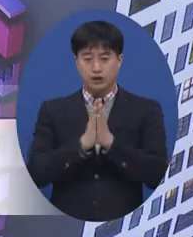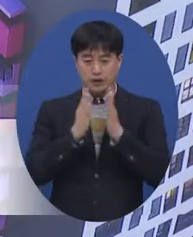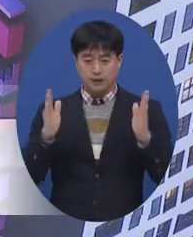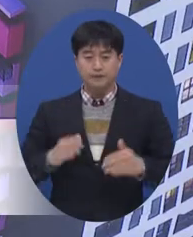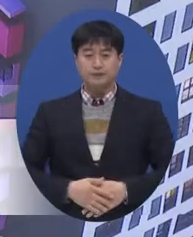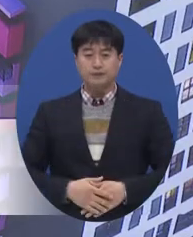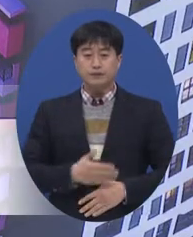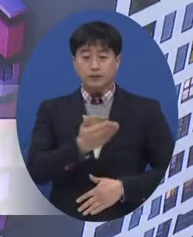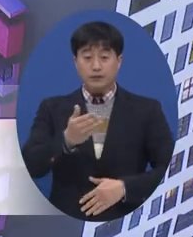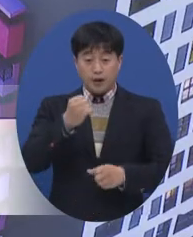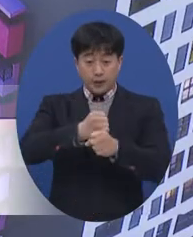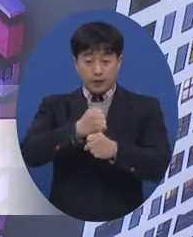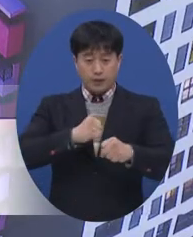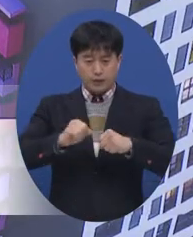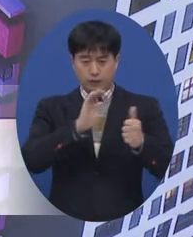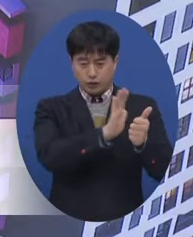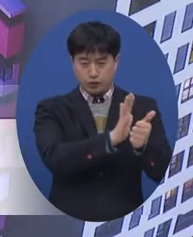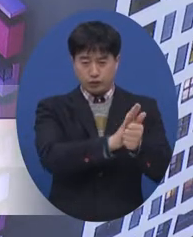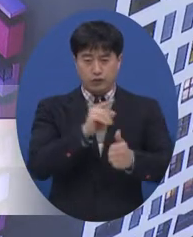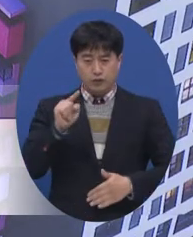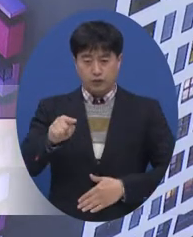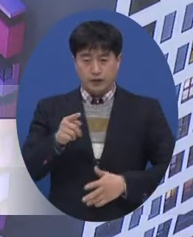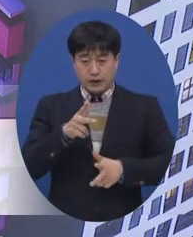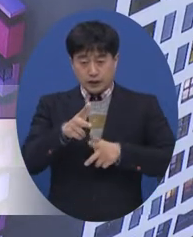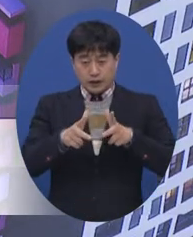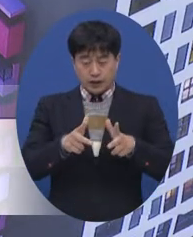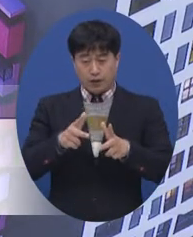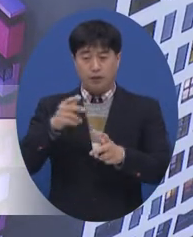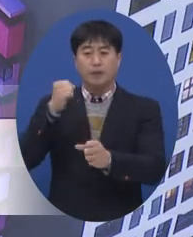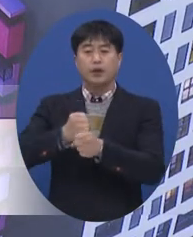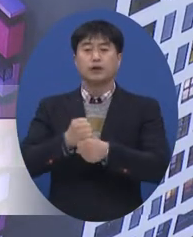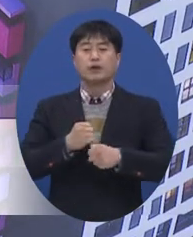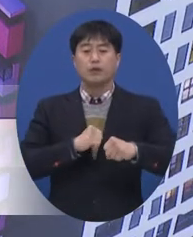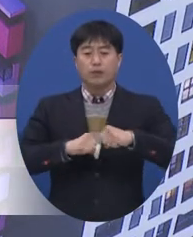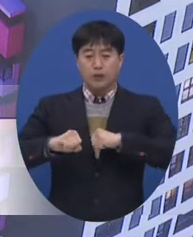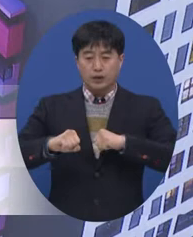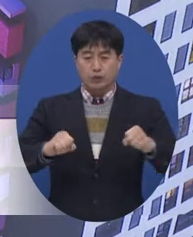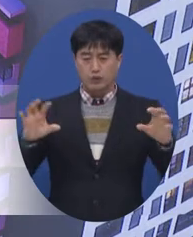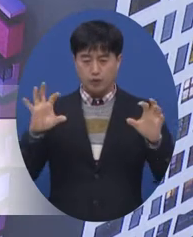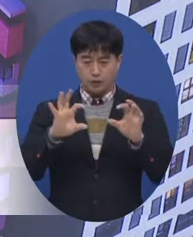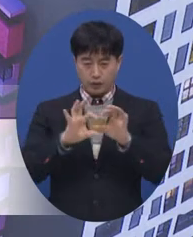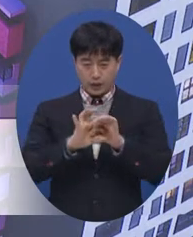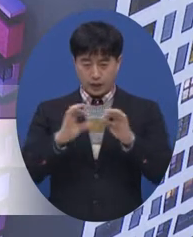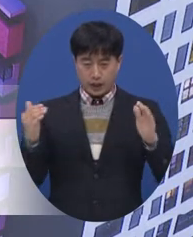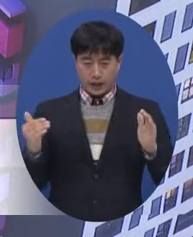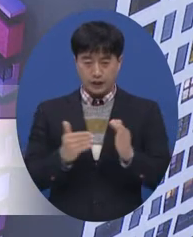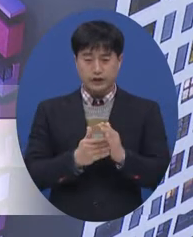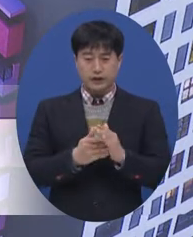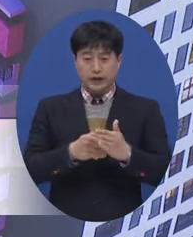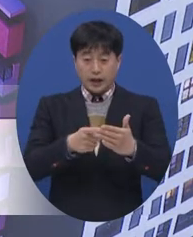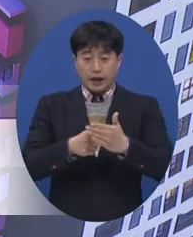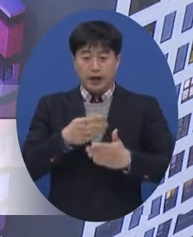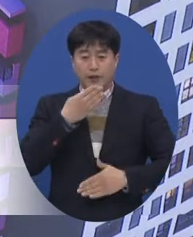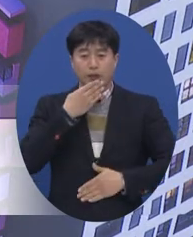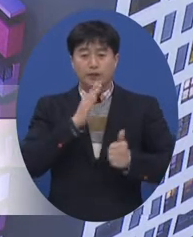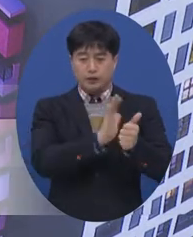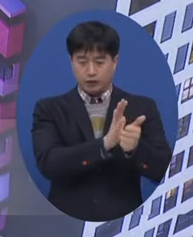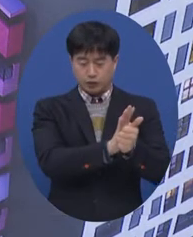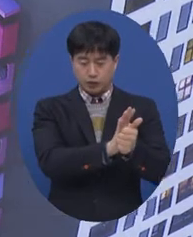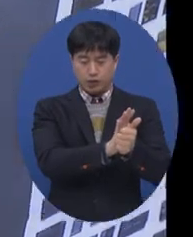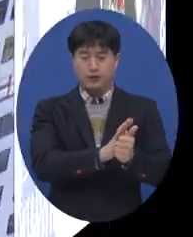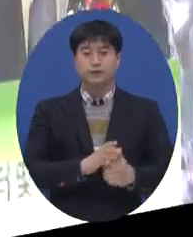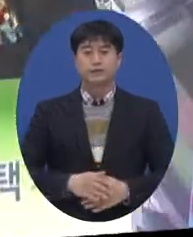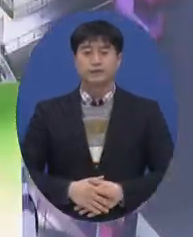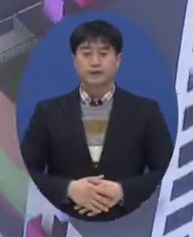여러분들의 창작 활동을 지원하고 또 그것이 산업으로 또 생산 활동으로 연결될 수 있도록 하는데도 아낌없는